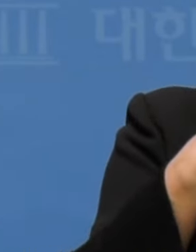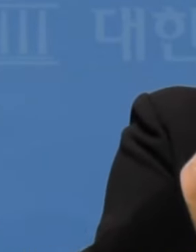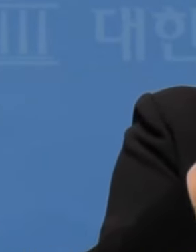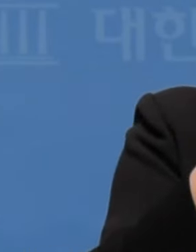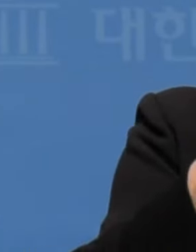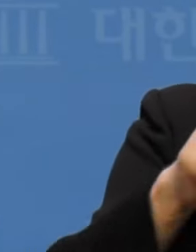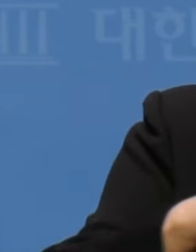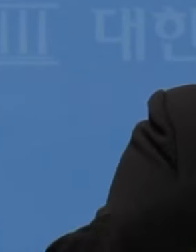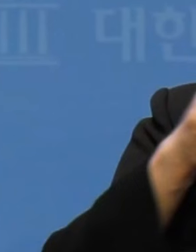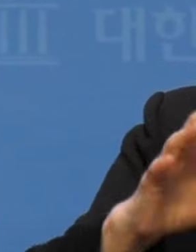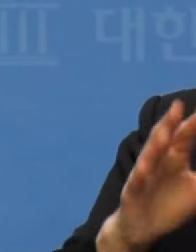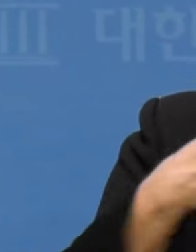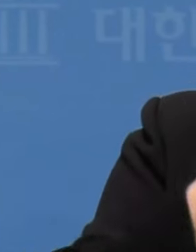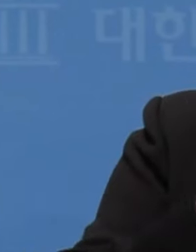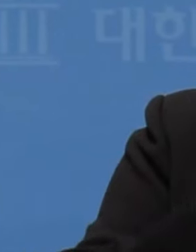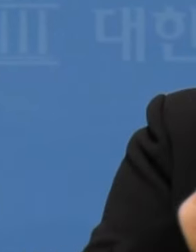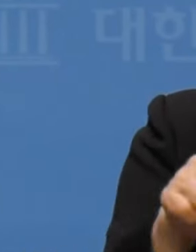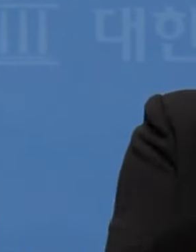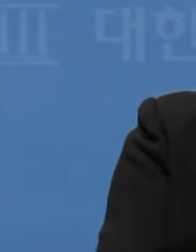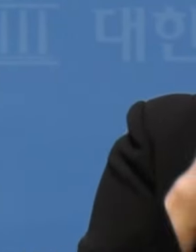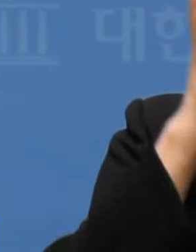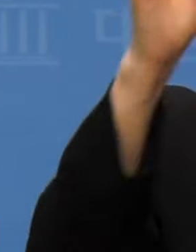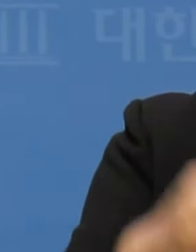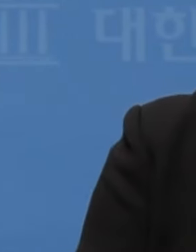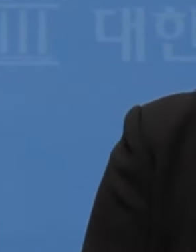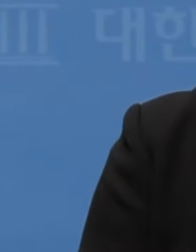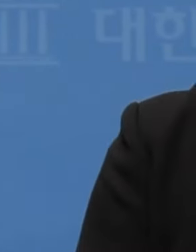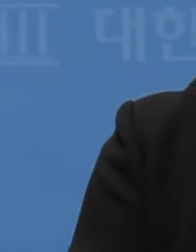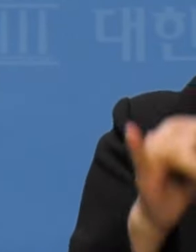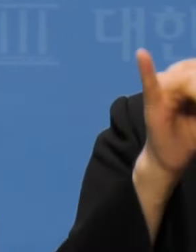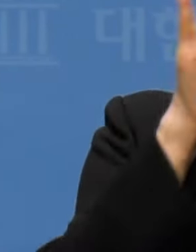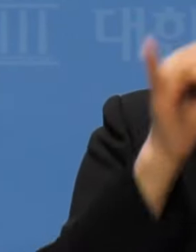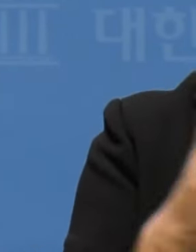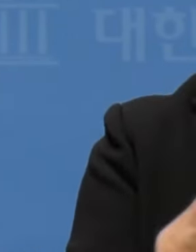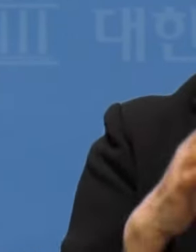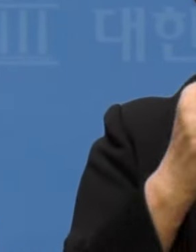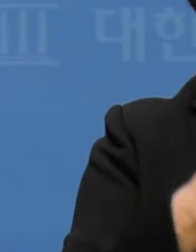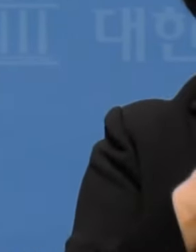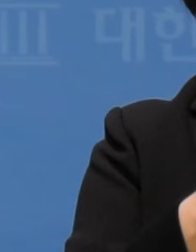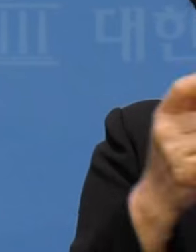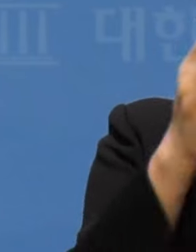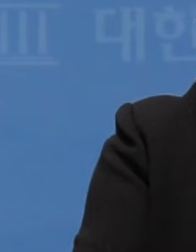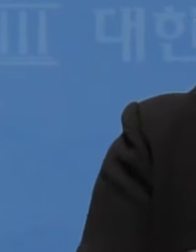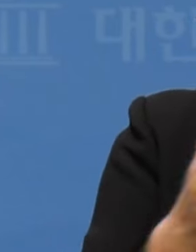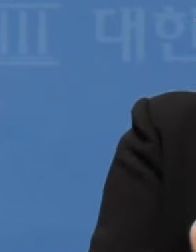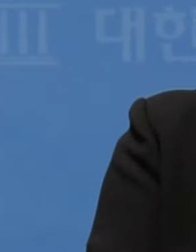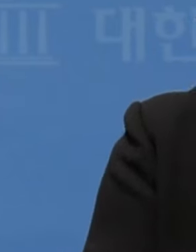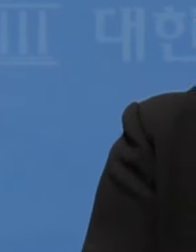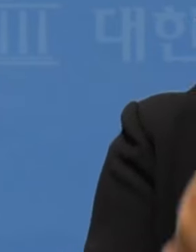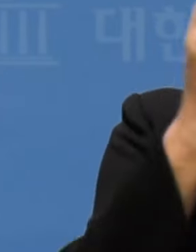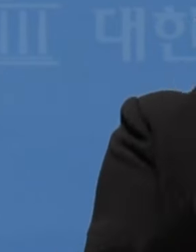국가 안전망 구축에 힘쓰겠습니다. 마약, 제조, 유통, 판매 사범에게 법정 최고형